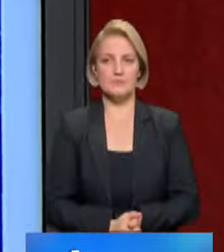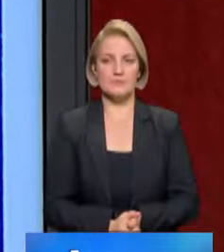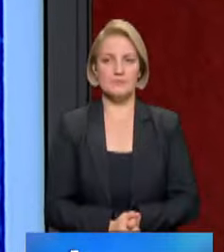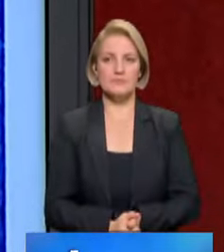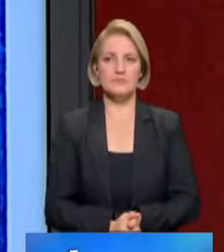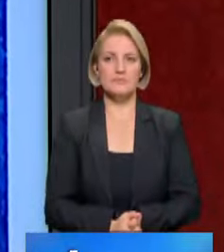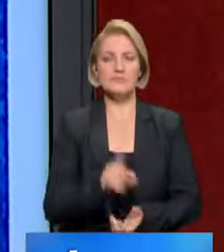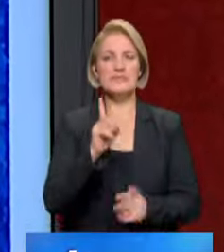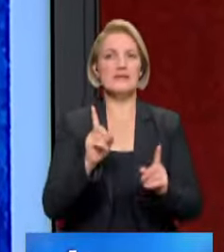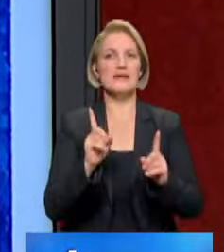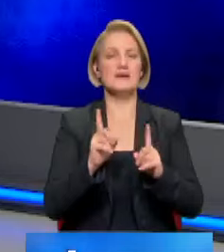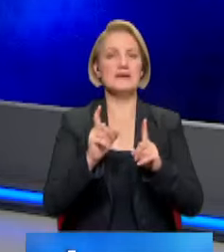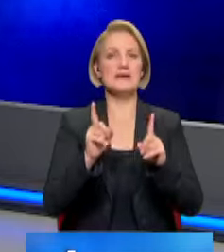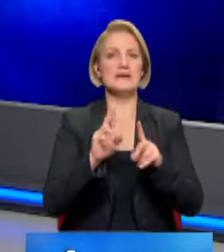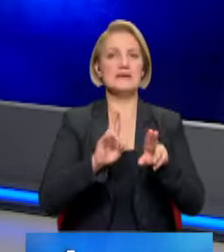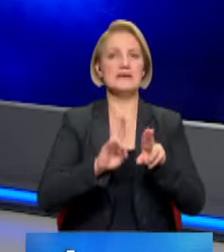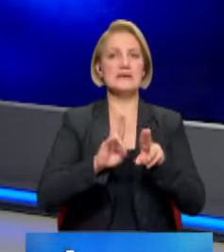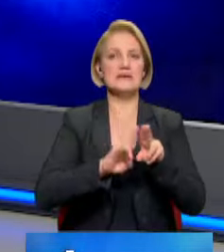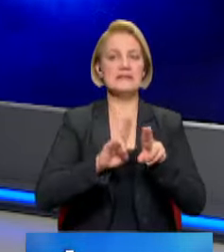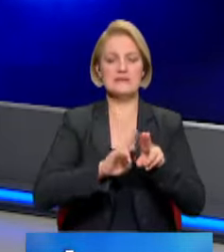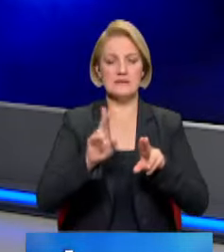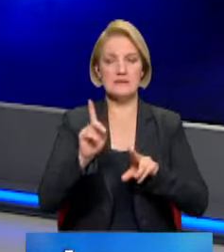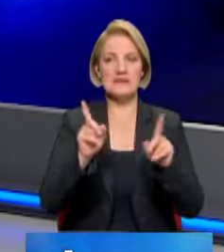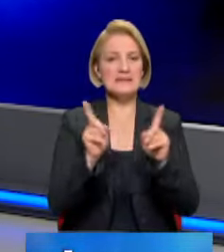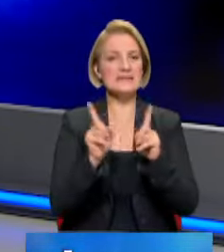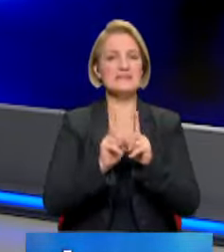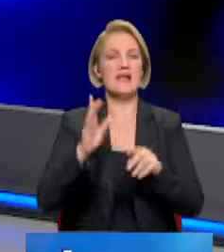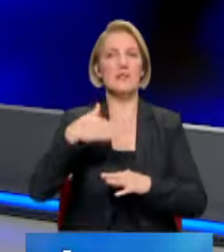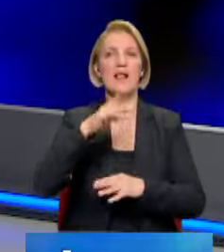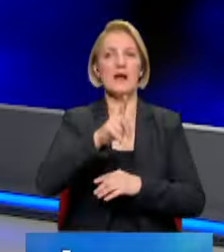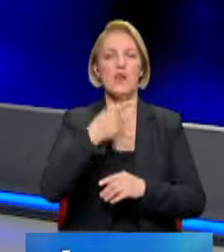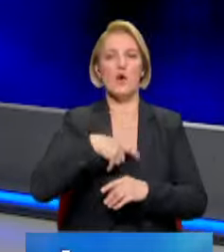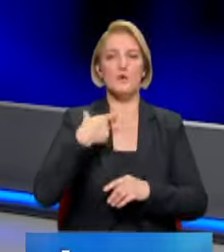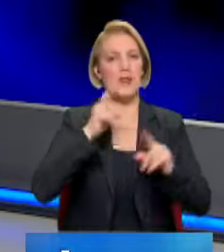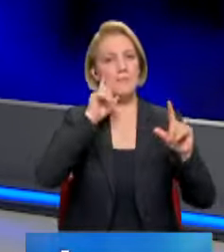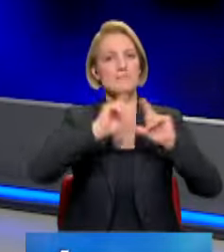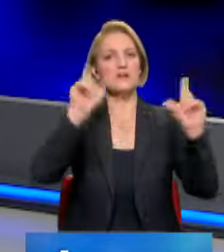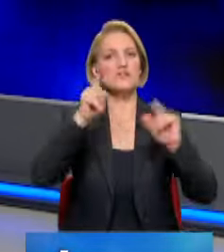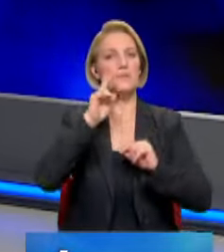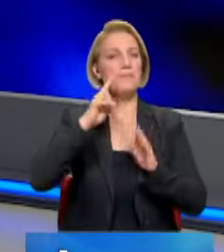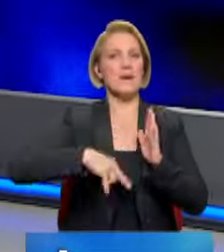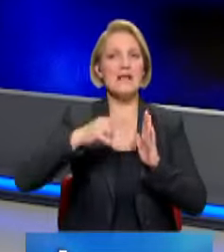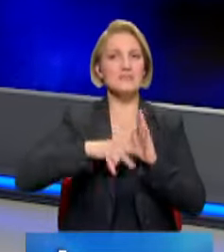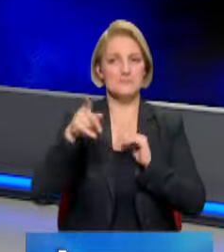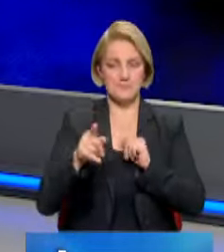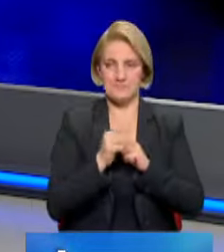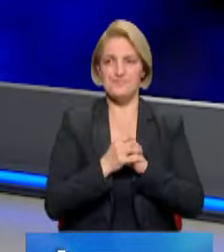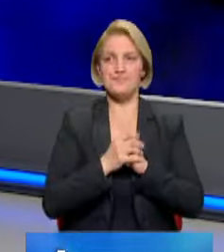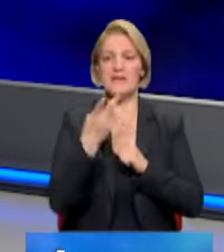manşeti bu. Bir de Kısa Dalga'nın özel bir başlığı vardı. Yönetmenimiz Savaş Yıldız'dan rica edelim. Kısa Dalga'nın o manşetinden bahsedelim biraz